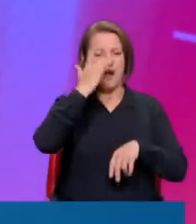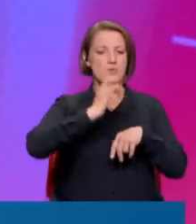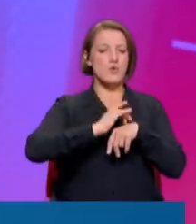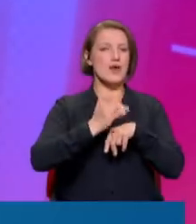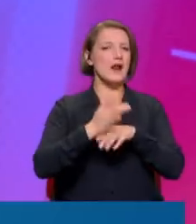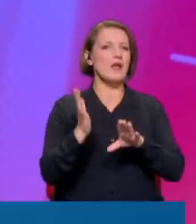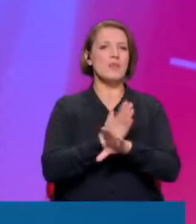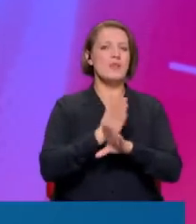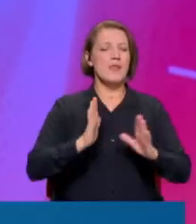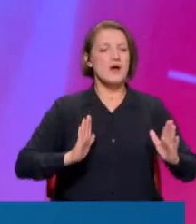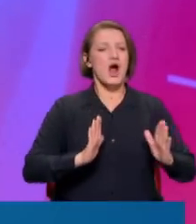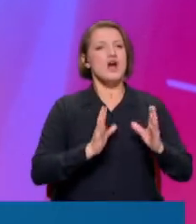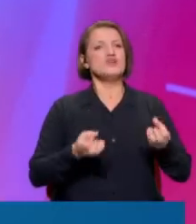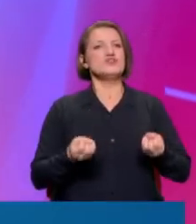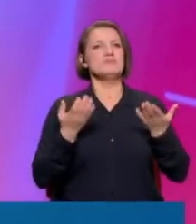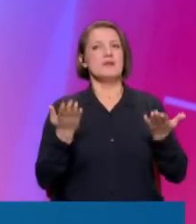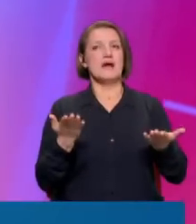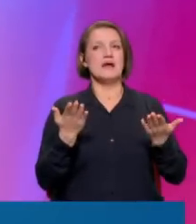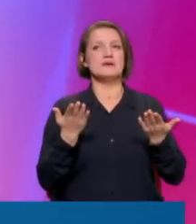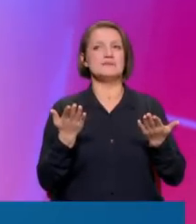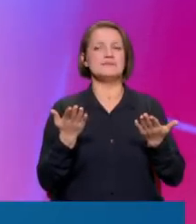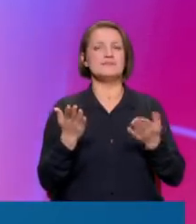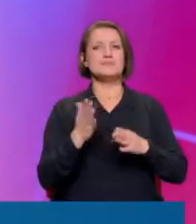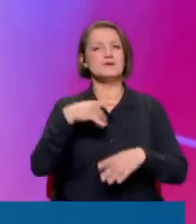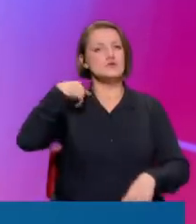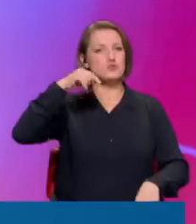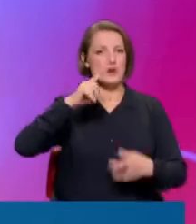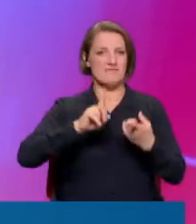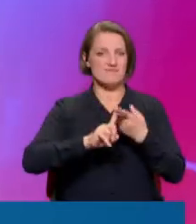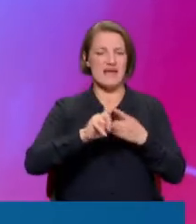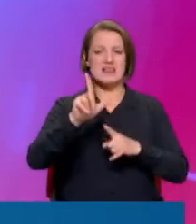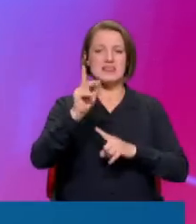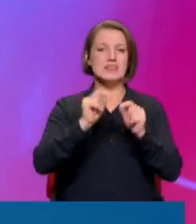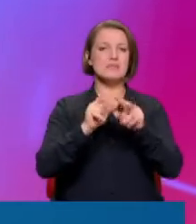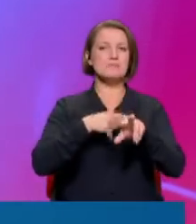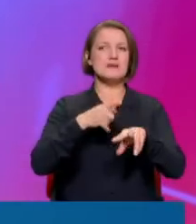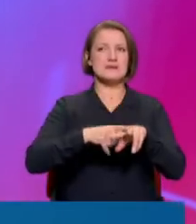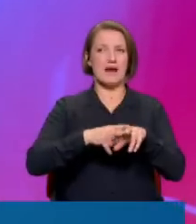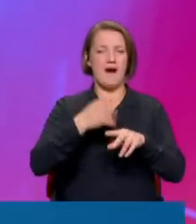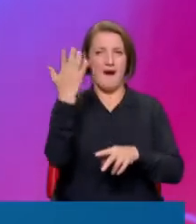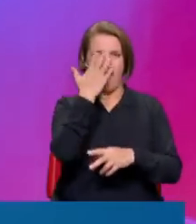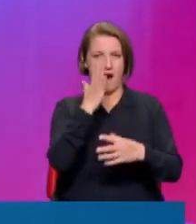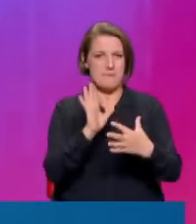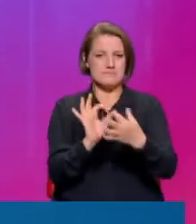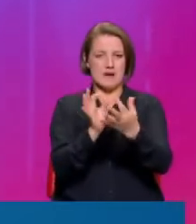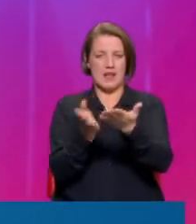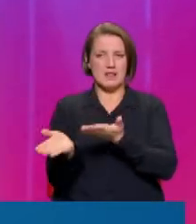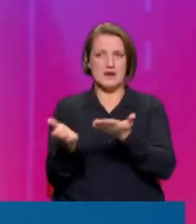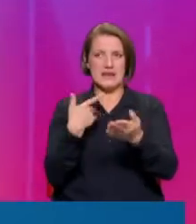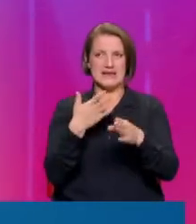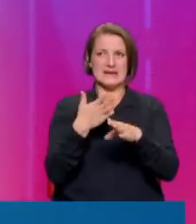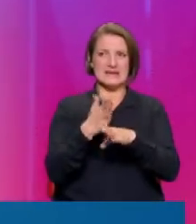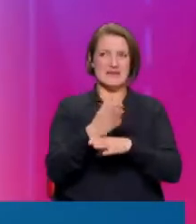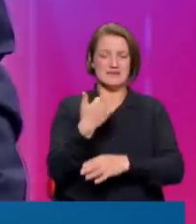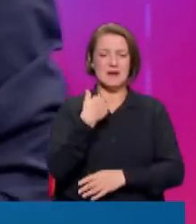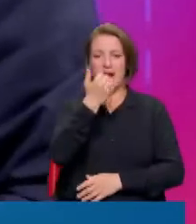neden karşı çıkmadılar işgali önlemede Suriye ve Libya Sözde Arap baharı benim gerçekte kanlı